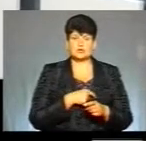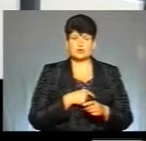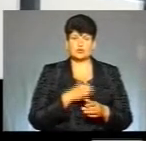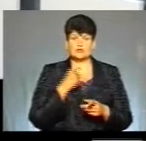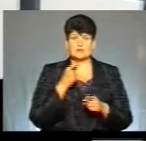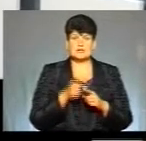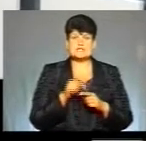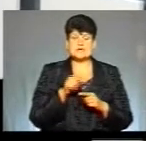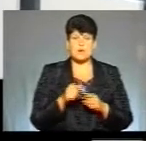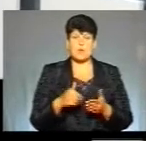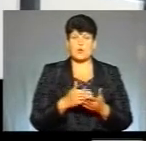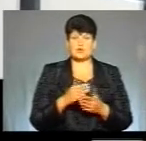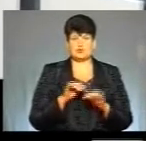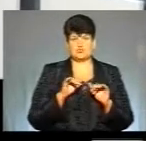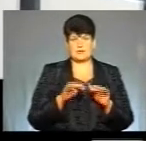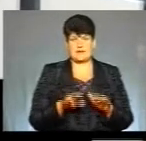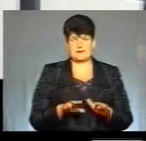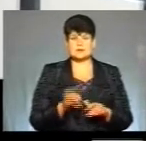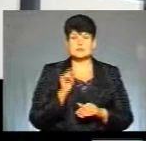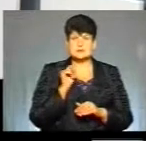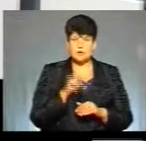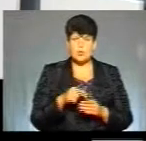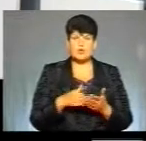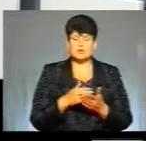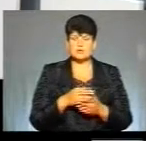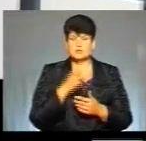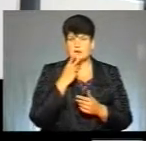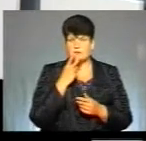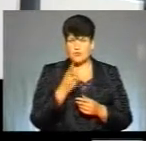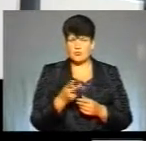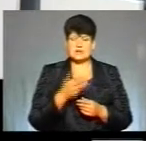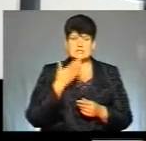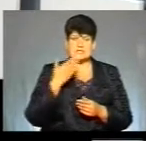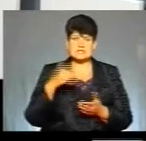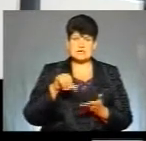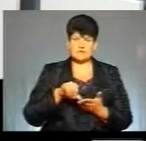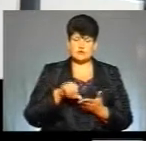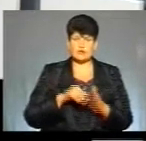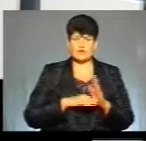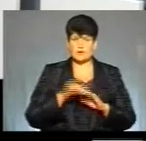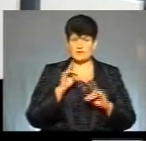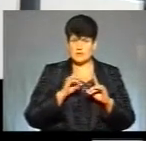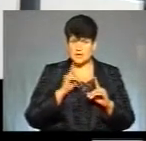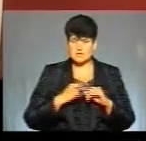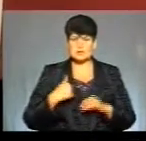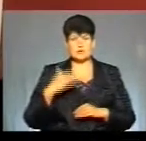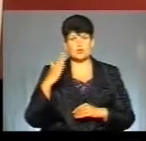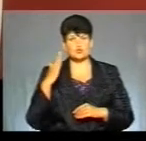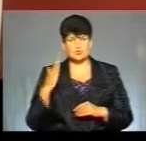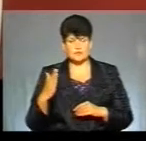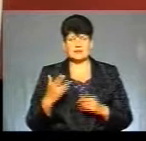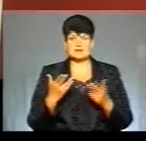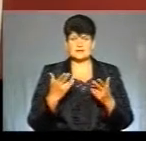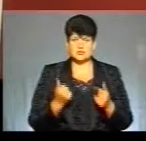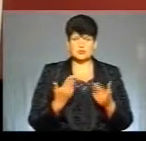його політичну діяльність. Тобто за його політичні погляди, за висловлення у Верховній Раді, за голосування у Верховній Раді. Звичайно, якщо